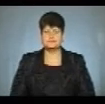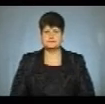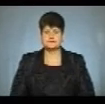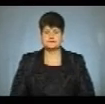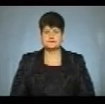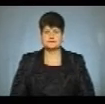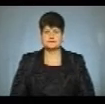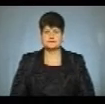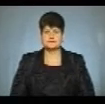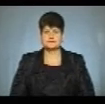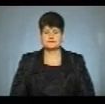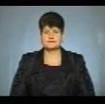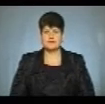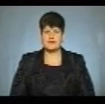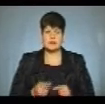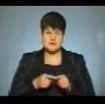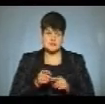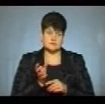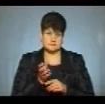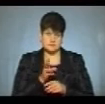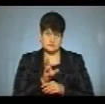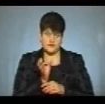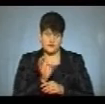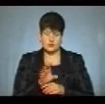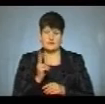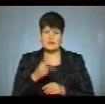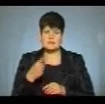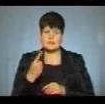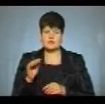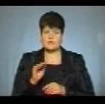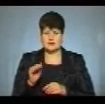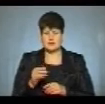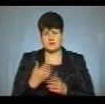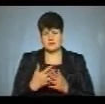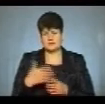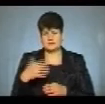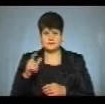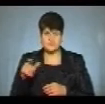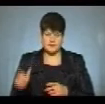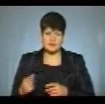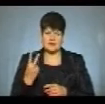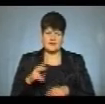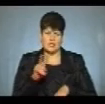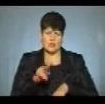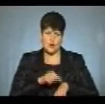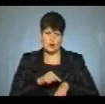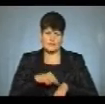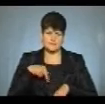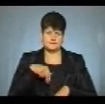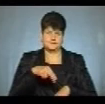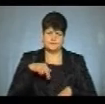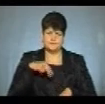Ці кадри зняті 21 жовтня. Близько півсотні людей 2 години перекривали дорогу поблизу Тернопільського